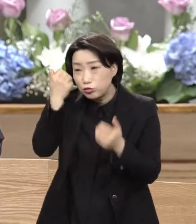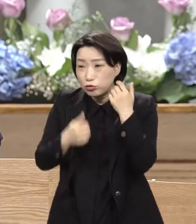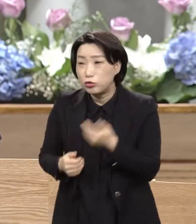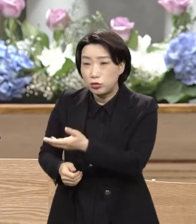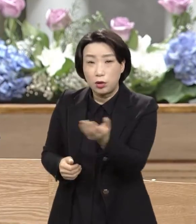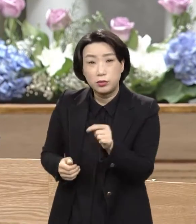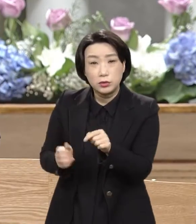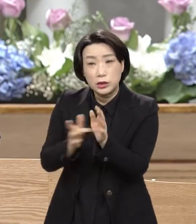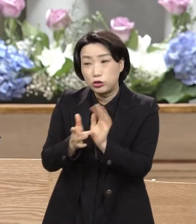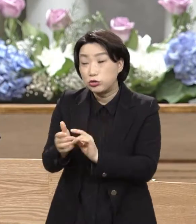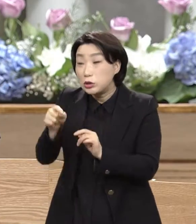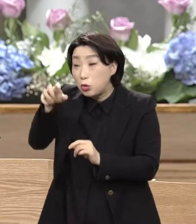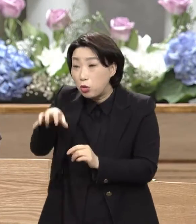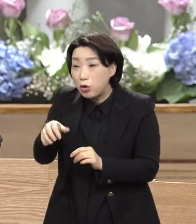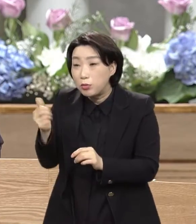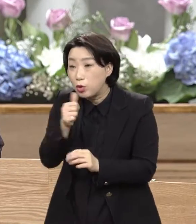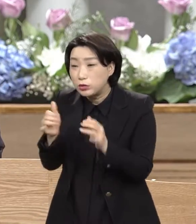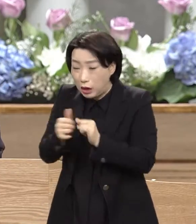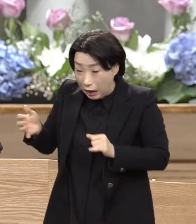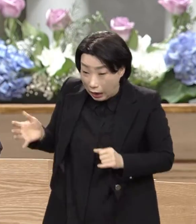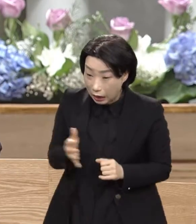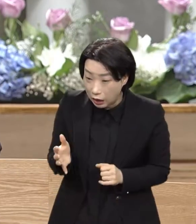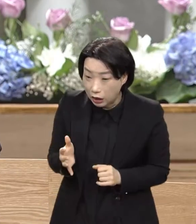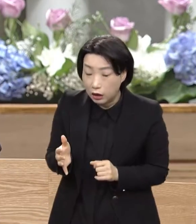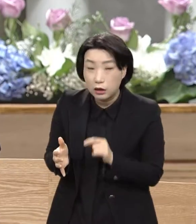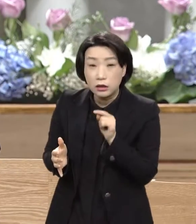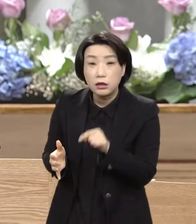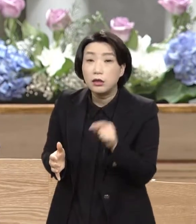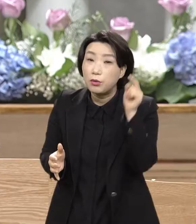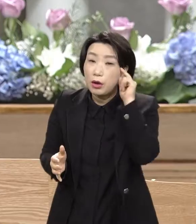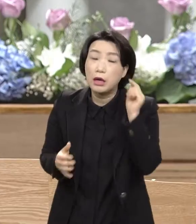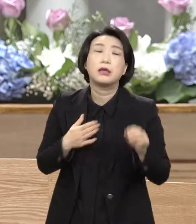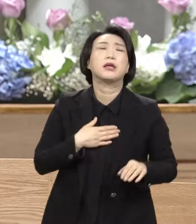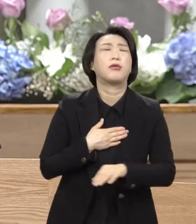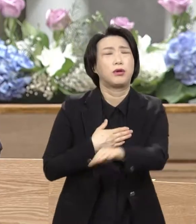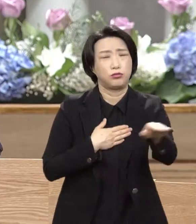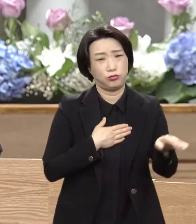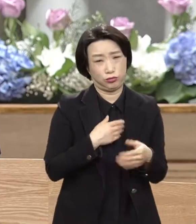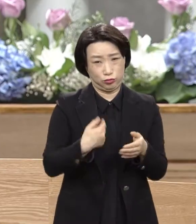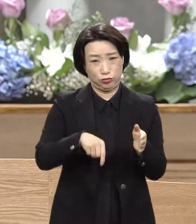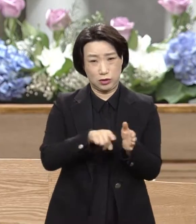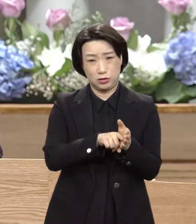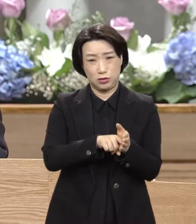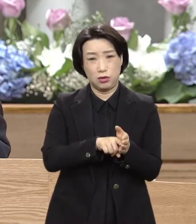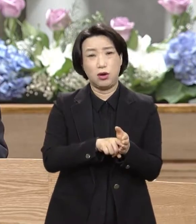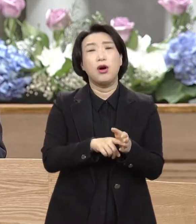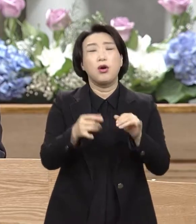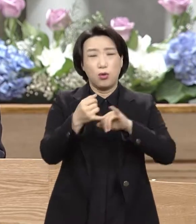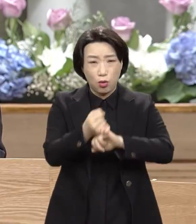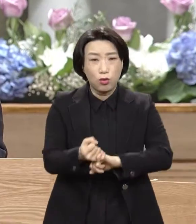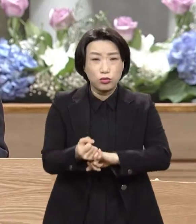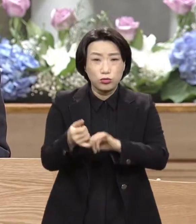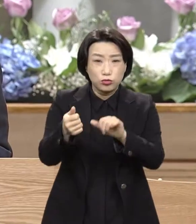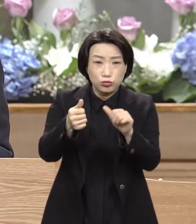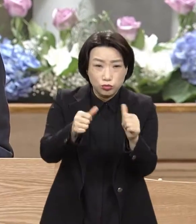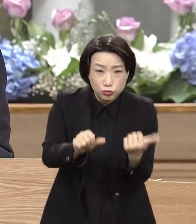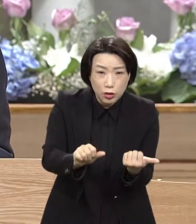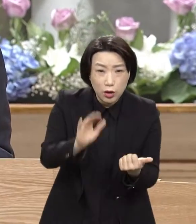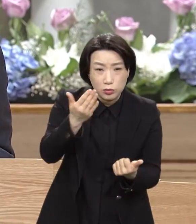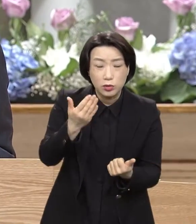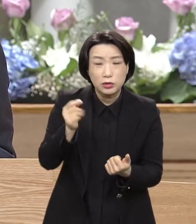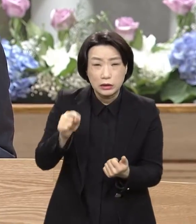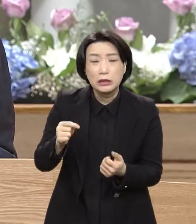하나 변호하는 사람이 없어. 이것은 우리를 위해서 꼭 죽을 수밖에